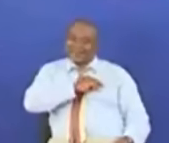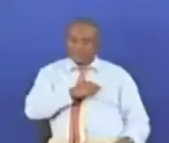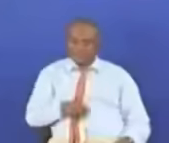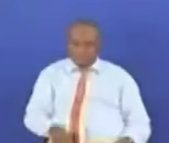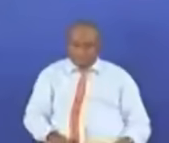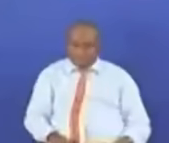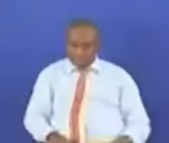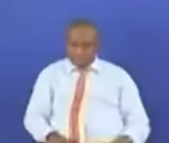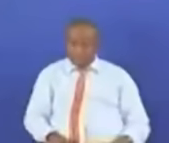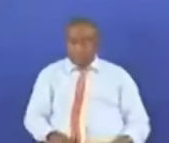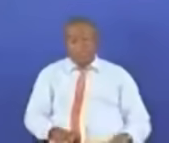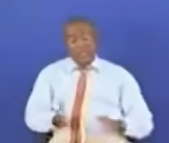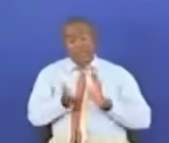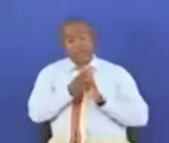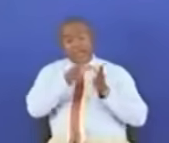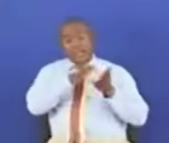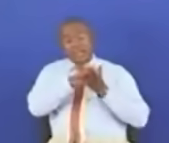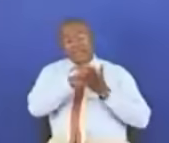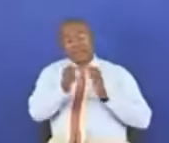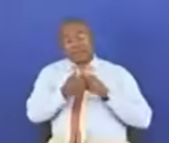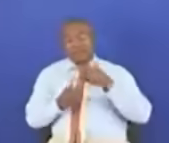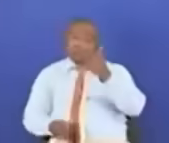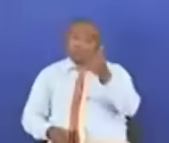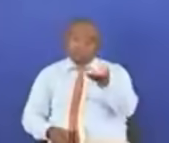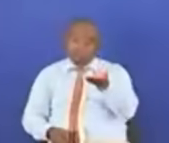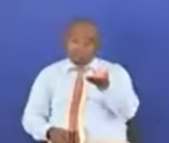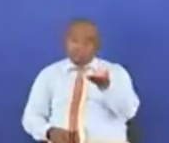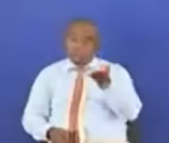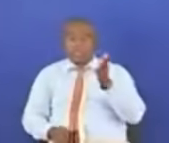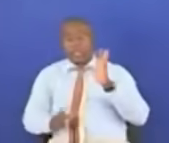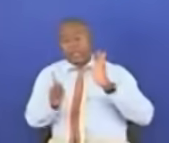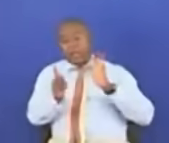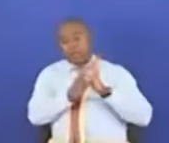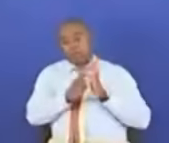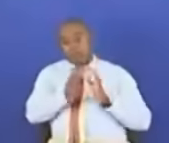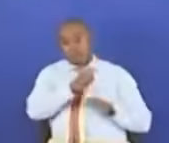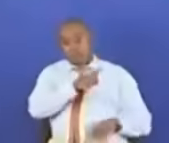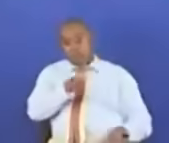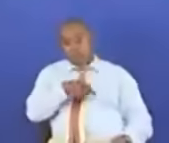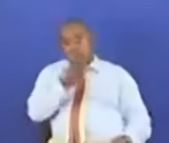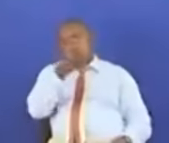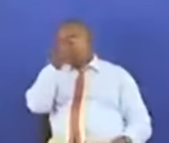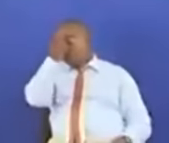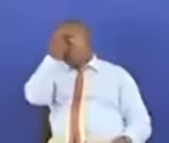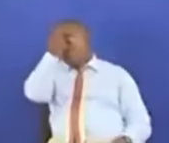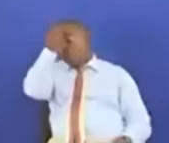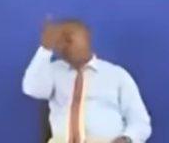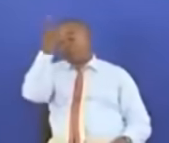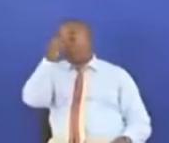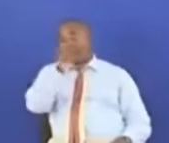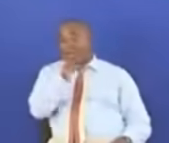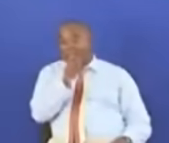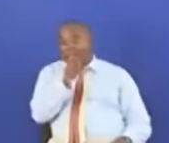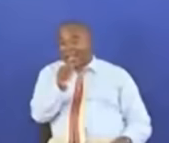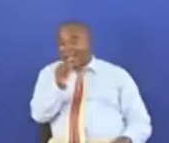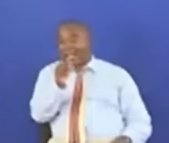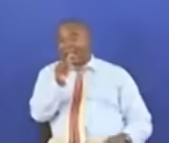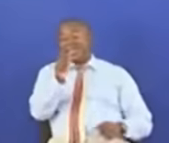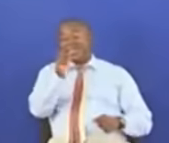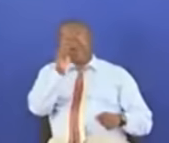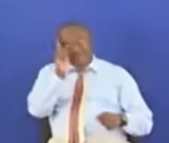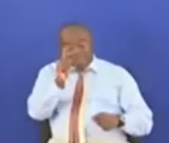Nimeona nilete haya mambo ya katiba ili mjue haya yanayozungumzwa yana kitu katika sheria ya